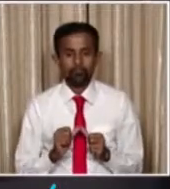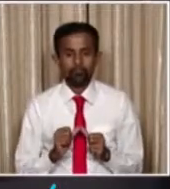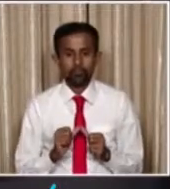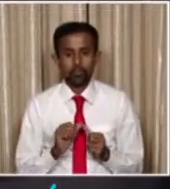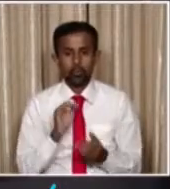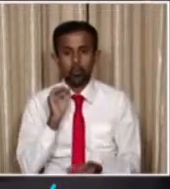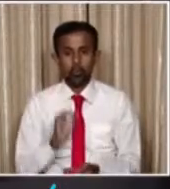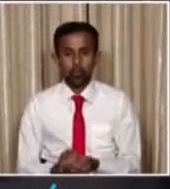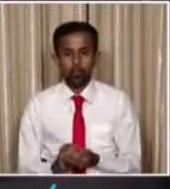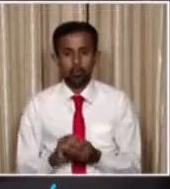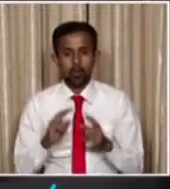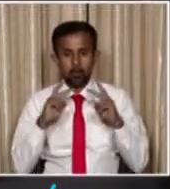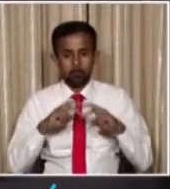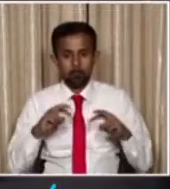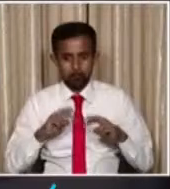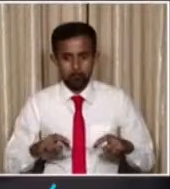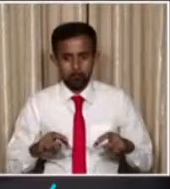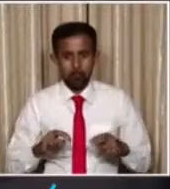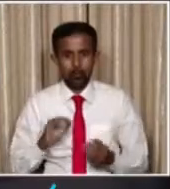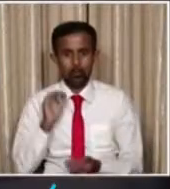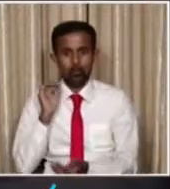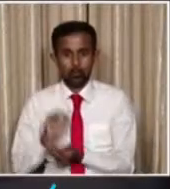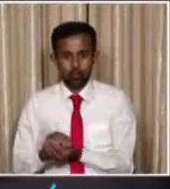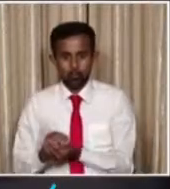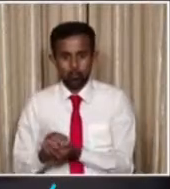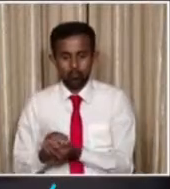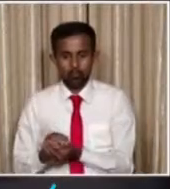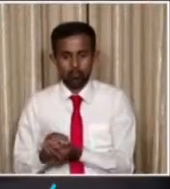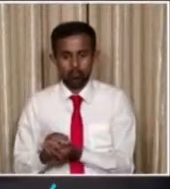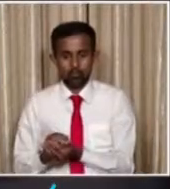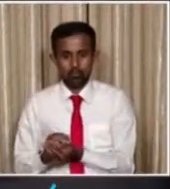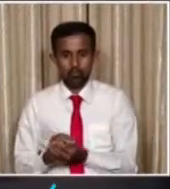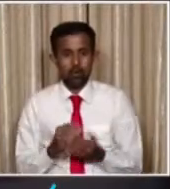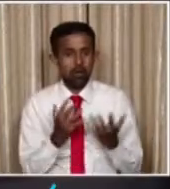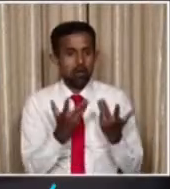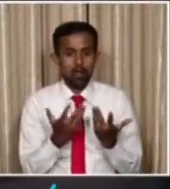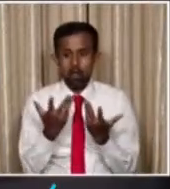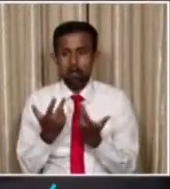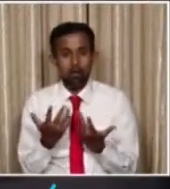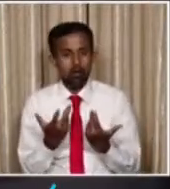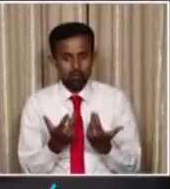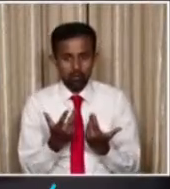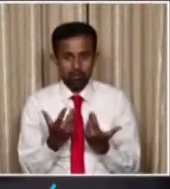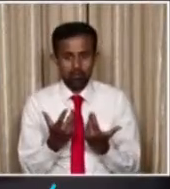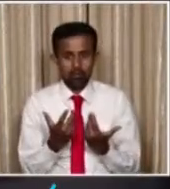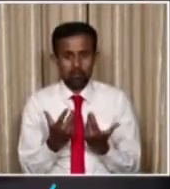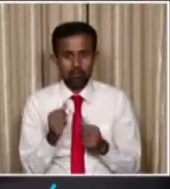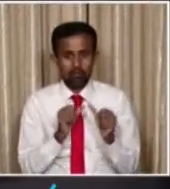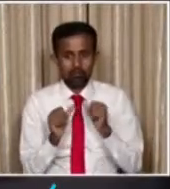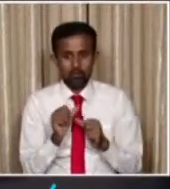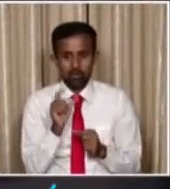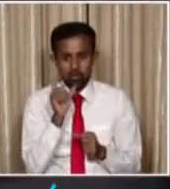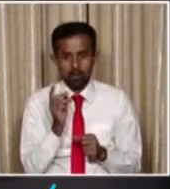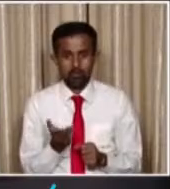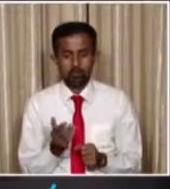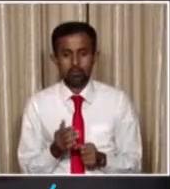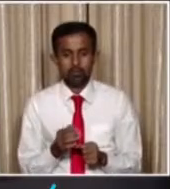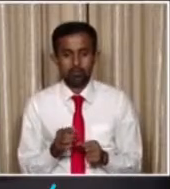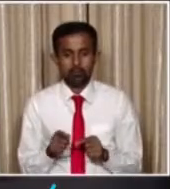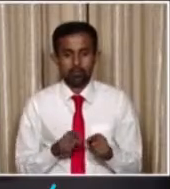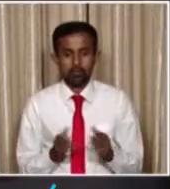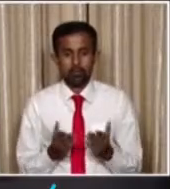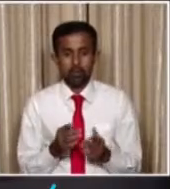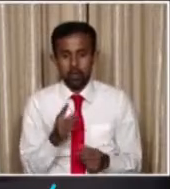ගබඩා පරීක්ෂණය කරන්න. එහෙම නැත්නම් ගබඩා වල ගණන් කරන්න කොච්චරද තියෙන්නේ කියලා ඖෂධ කියන එක. ඒ නිසා එහෙම කරන්න